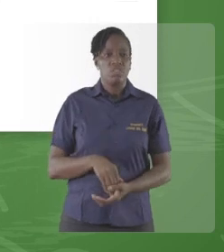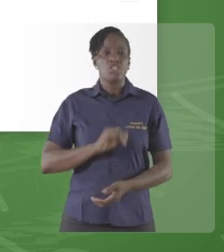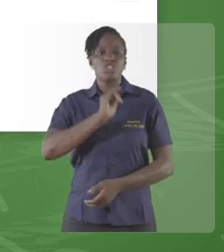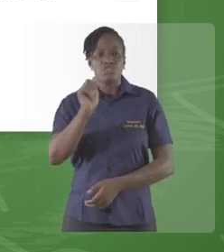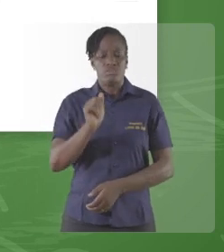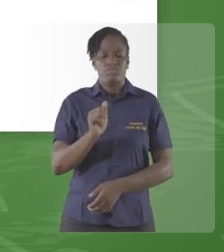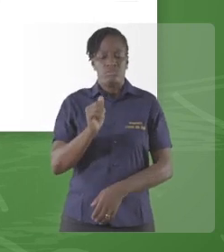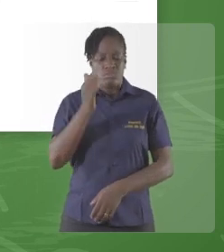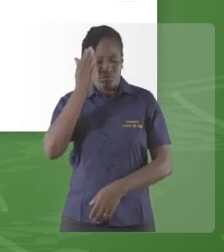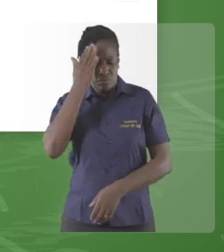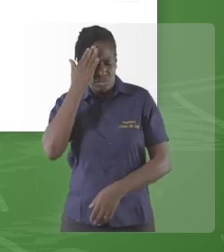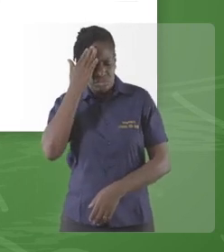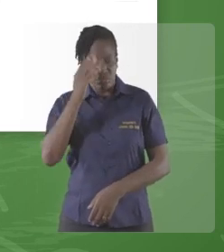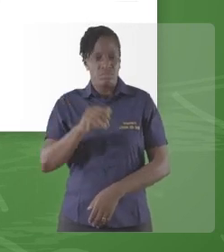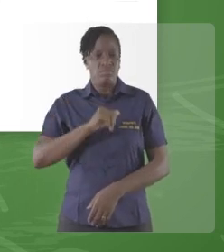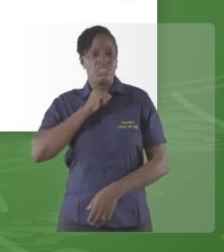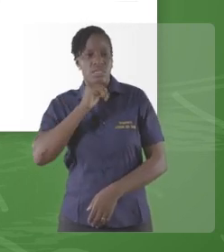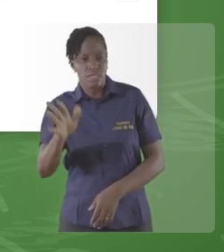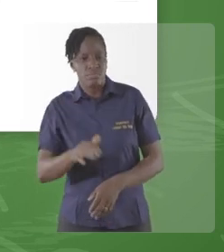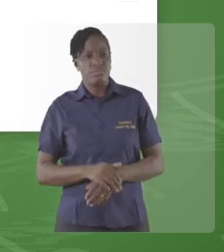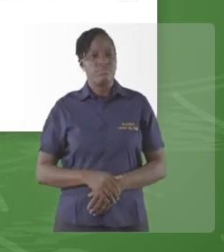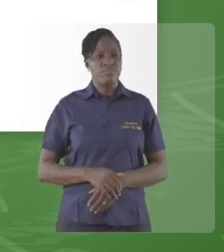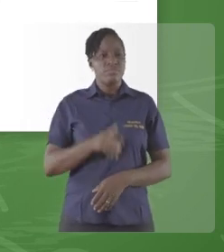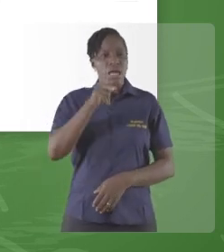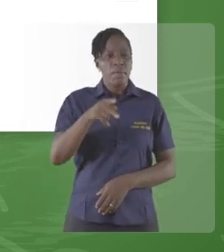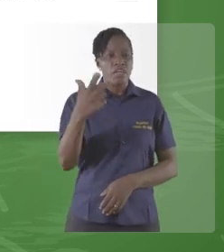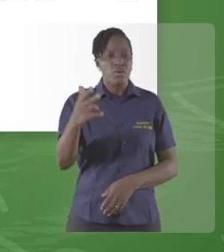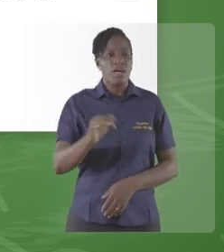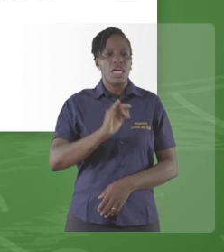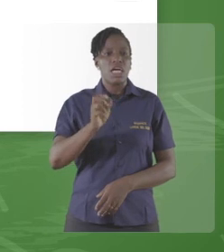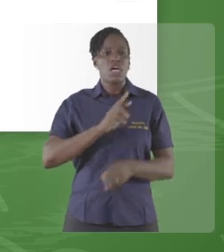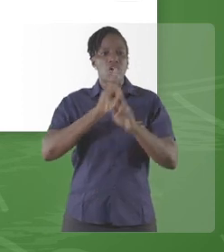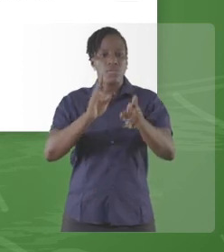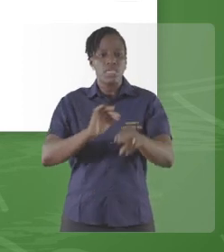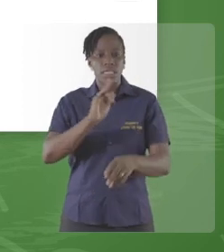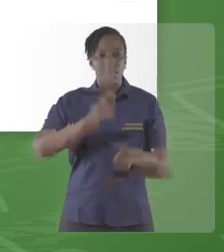P3, il répondit qu'il partirait avec lui.